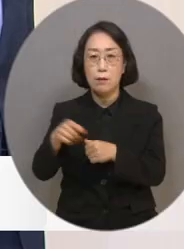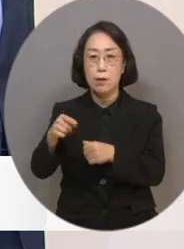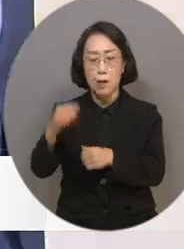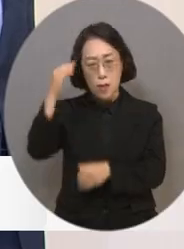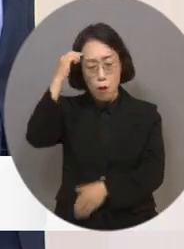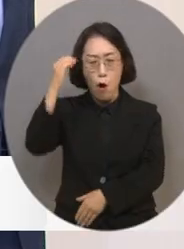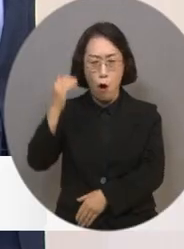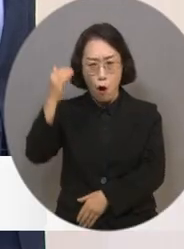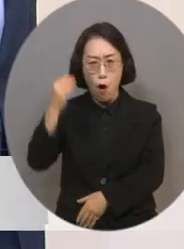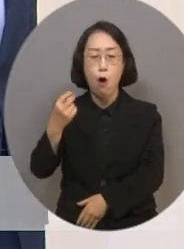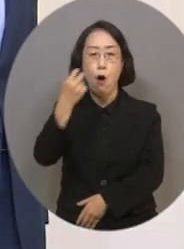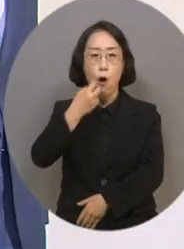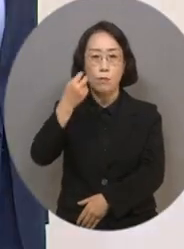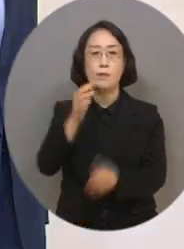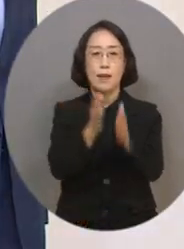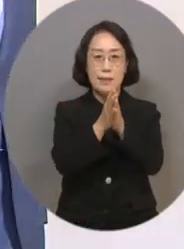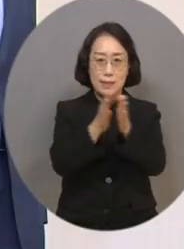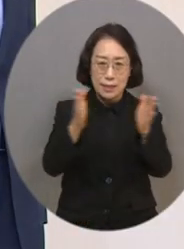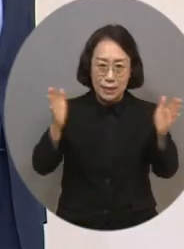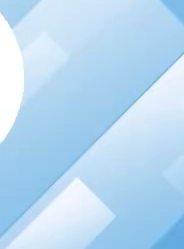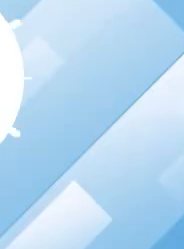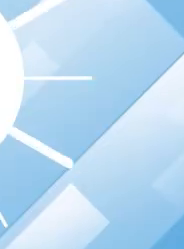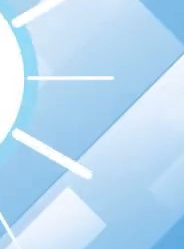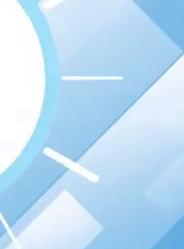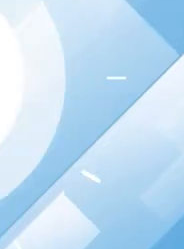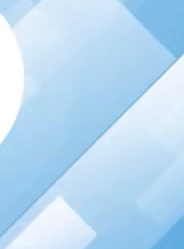진흥 진단 검사를 받게 됩니다